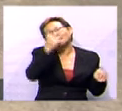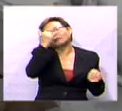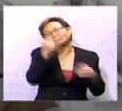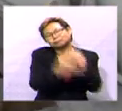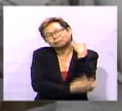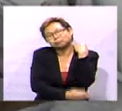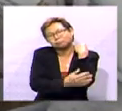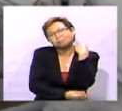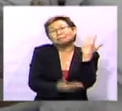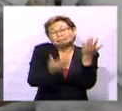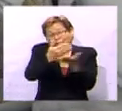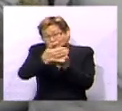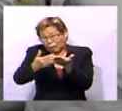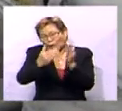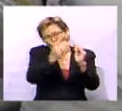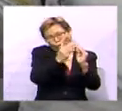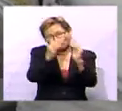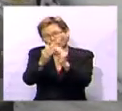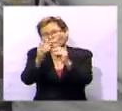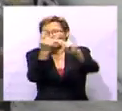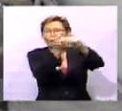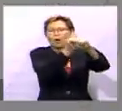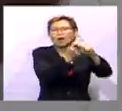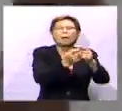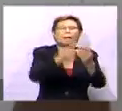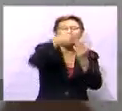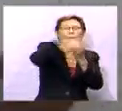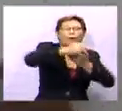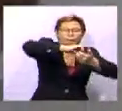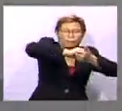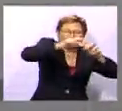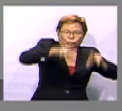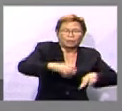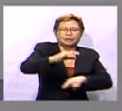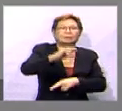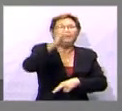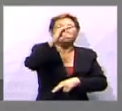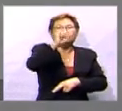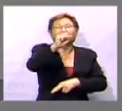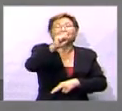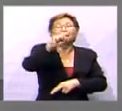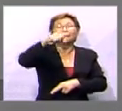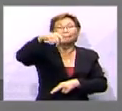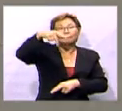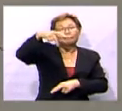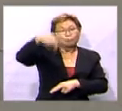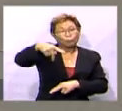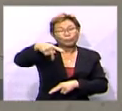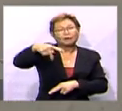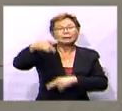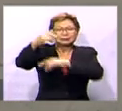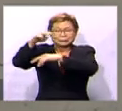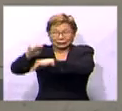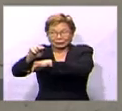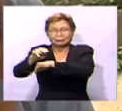berkemampuan. Malah sebahagian daripada rumah terlibat dibina menerusi projek Mesra Rakyat Syarikat Perumahan Negara dan terikat dengan perjanjian